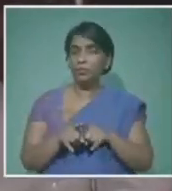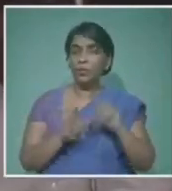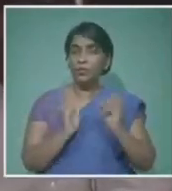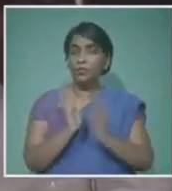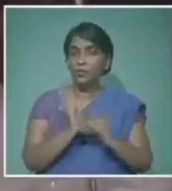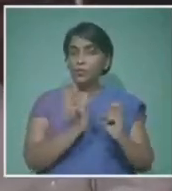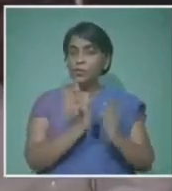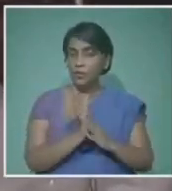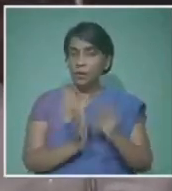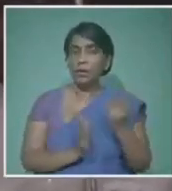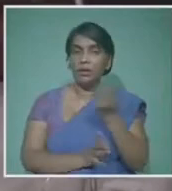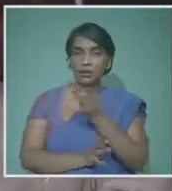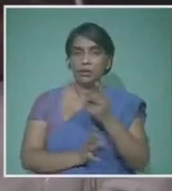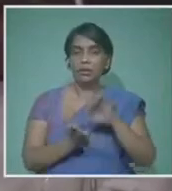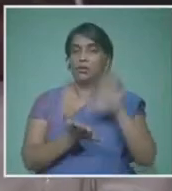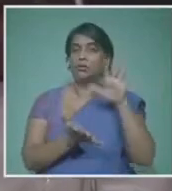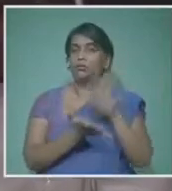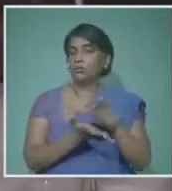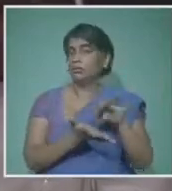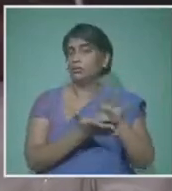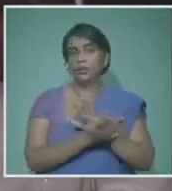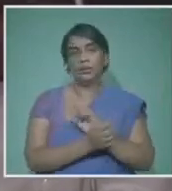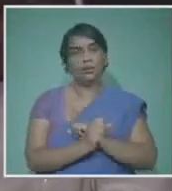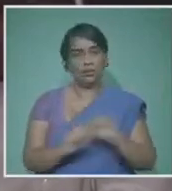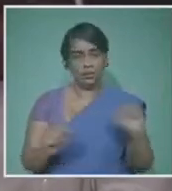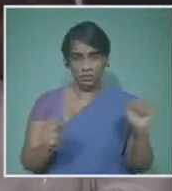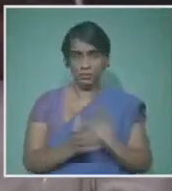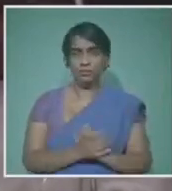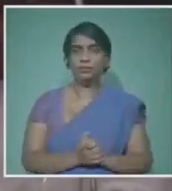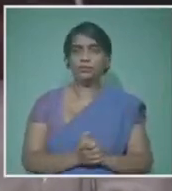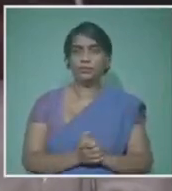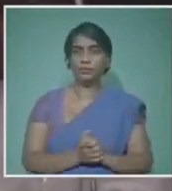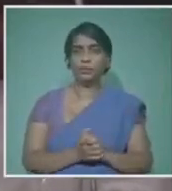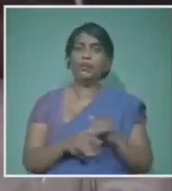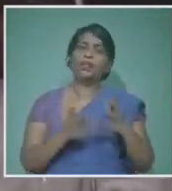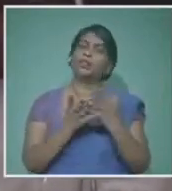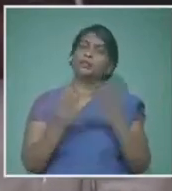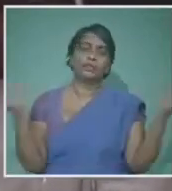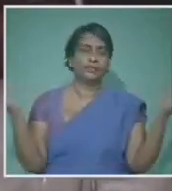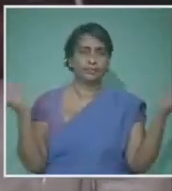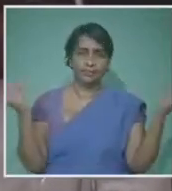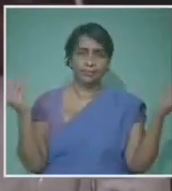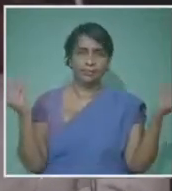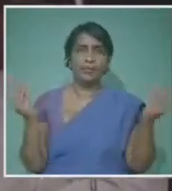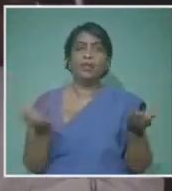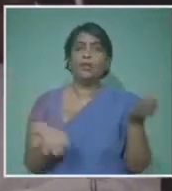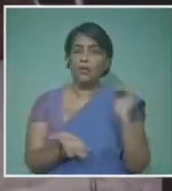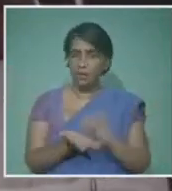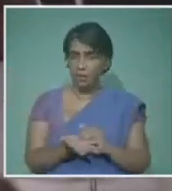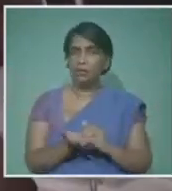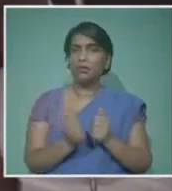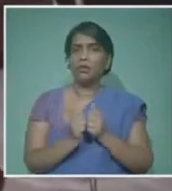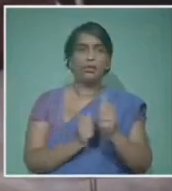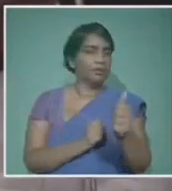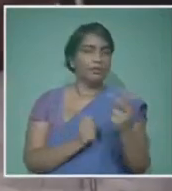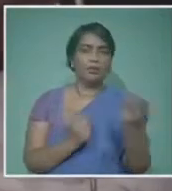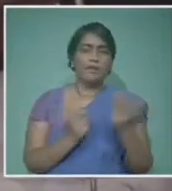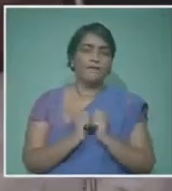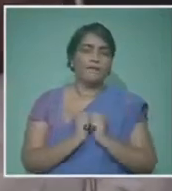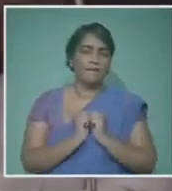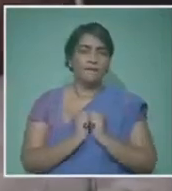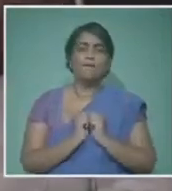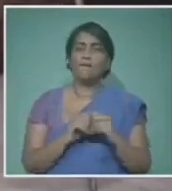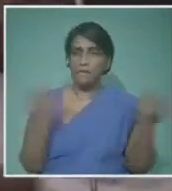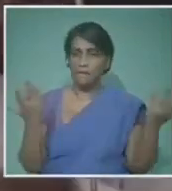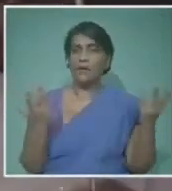දෙක ප්‍රත්‍යාදිෂ්ඨ කිරීමක් පැන නොනගින බවයි දැන් අවශ්‍ය වෙලා තියෙන්නේ. ඒ නිසා නැවත ප්‍රත්‍යාදිෂ්ඨ කිරීමකුත් අවශ්‍ය නැහැ